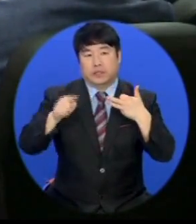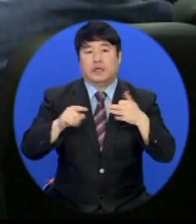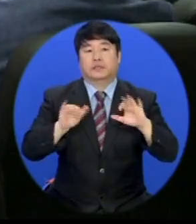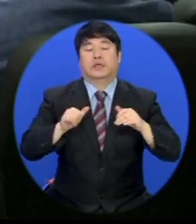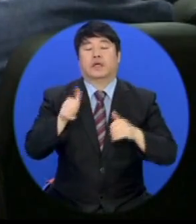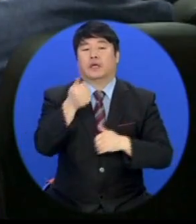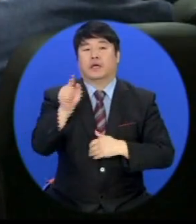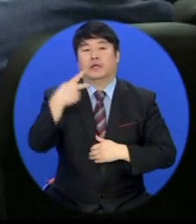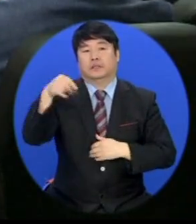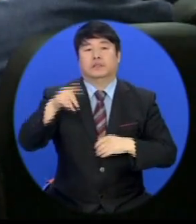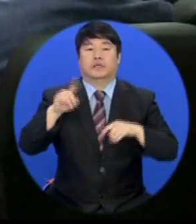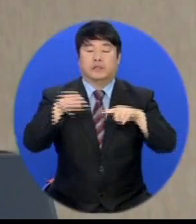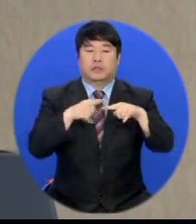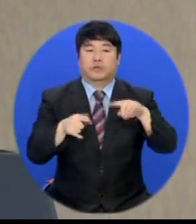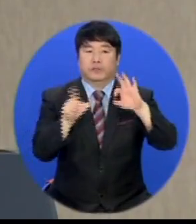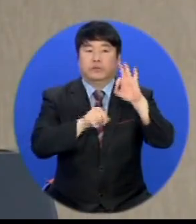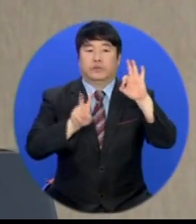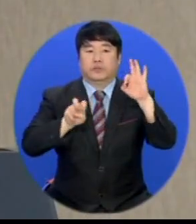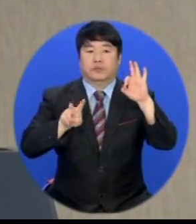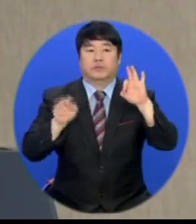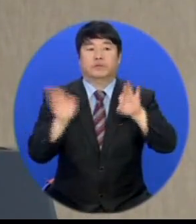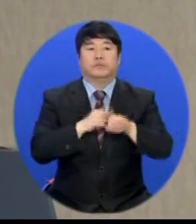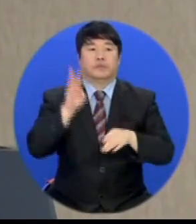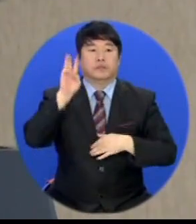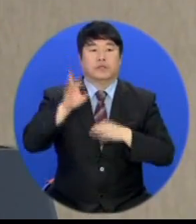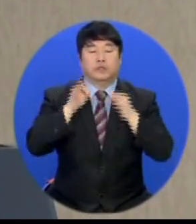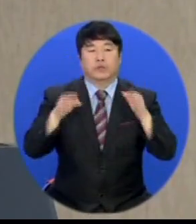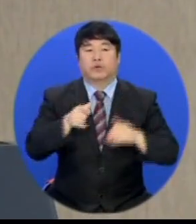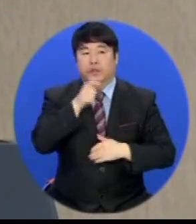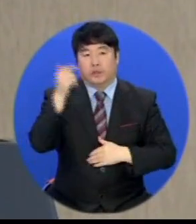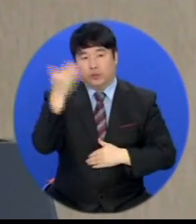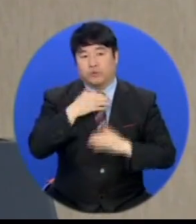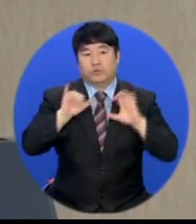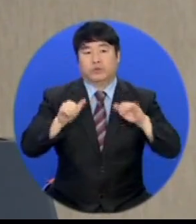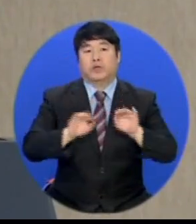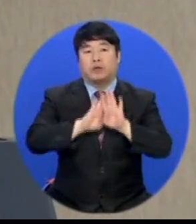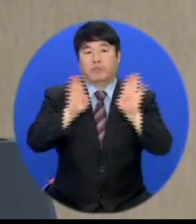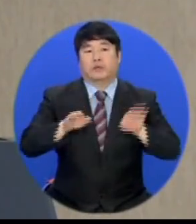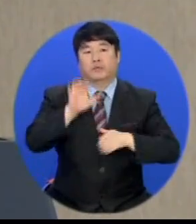한상대회는 다음 달 22일부터 사흘간 여수 세계박람회장에서 열립니다.